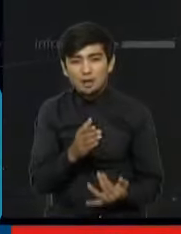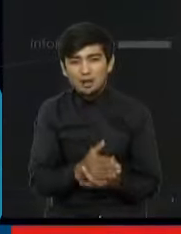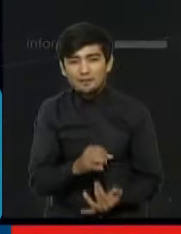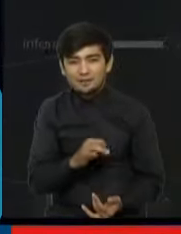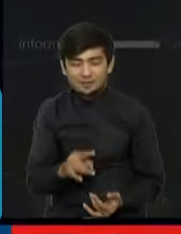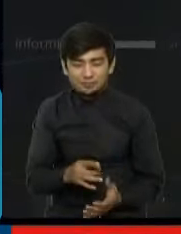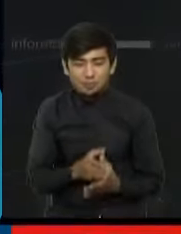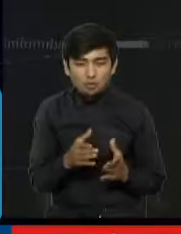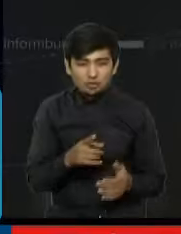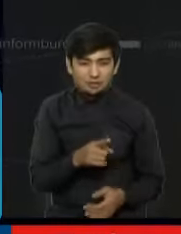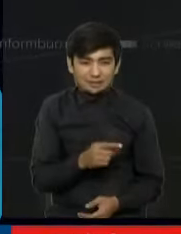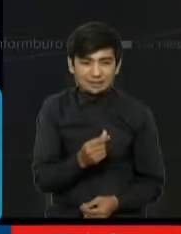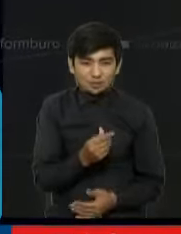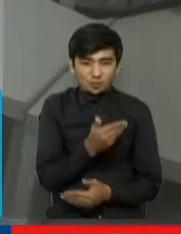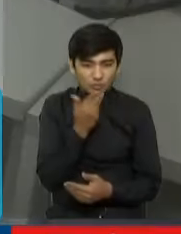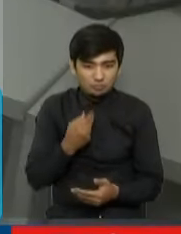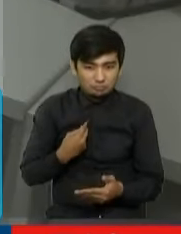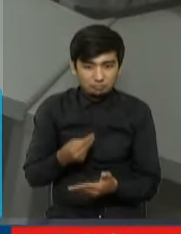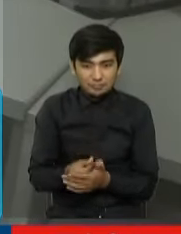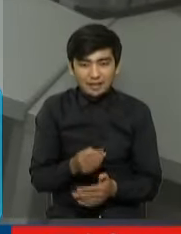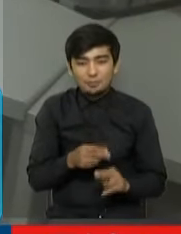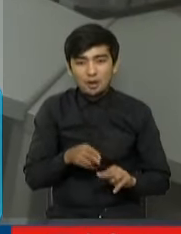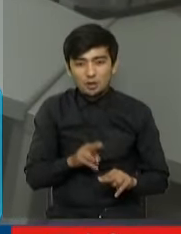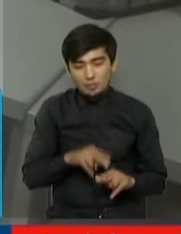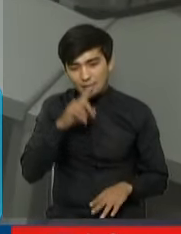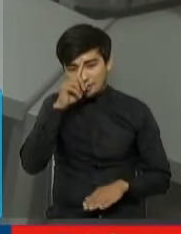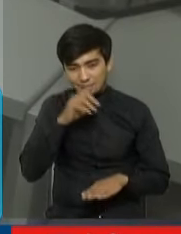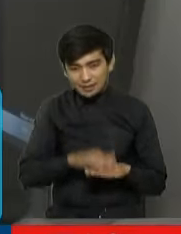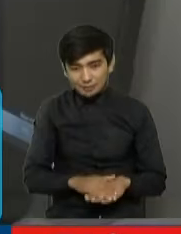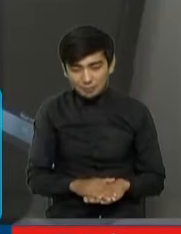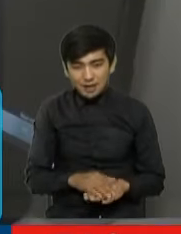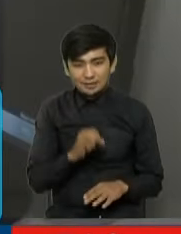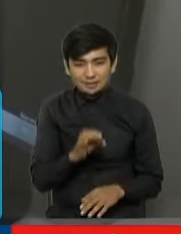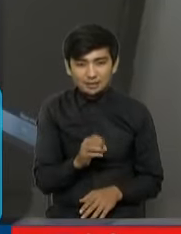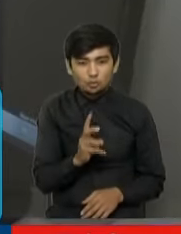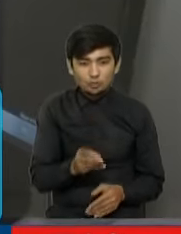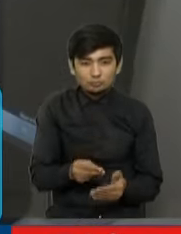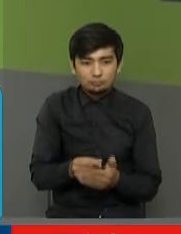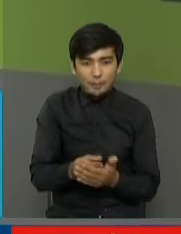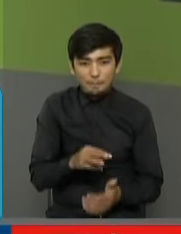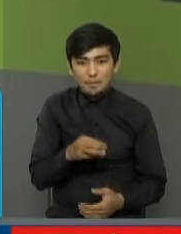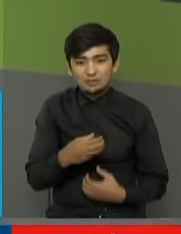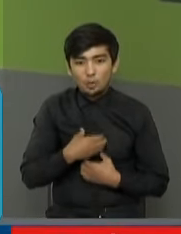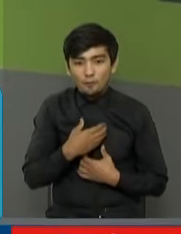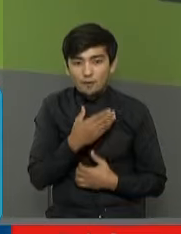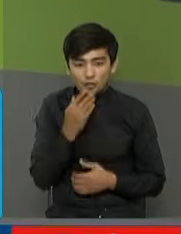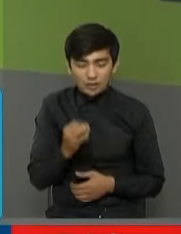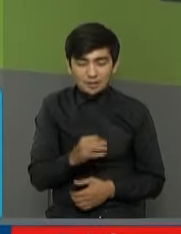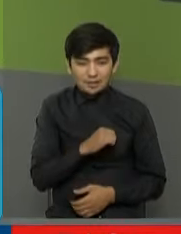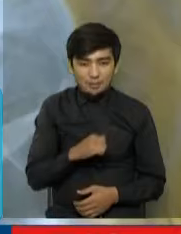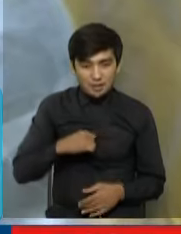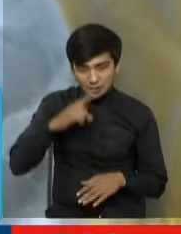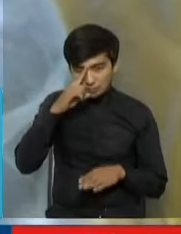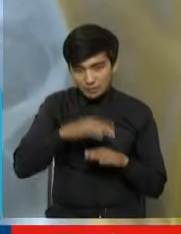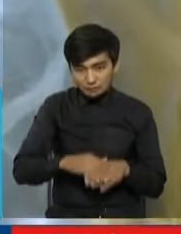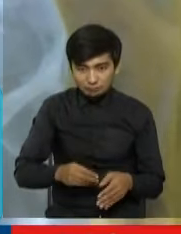жарна төлеуге қаражаты жоқ. Сол себепті үкімет қорға ақша құймағандарды қамқорлығына алып, жүйеге